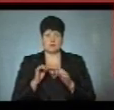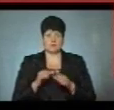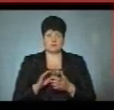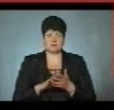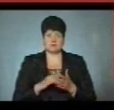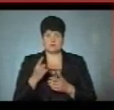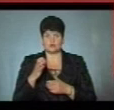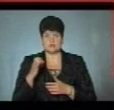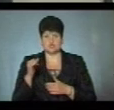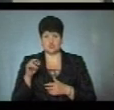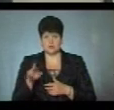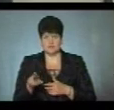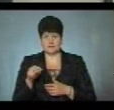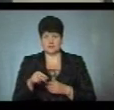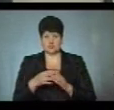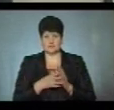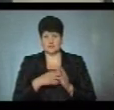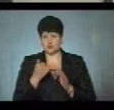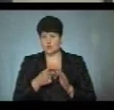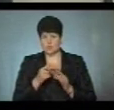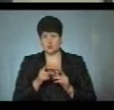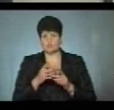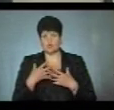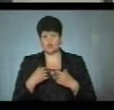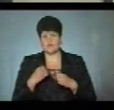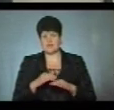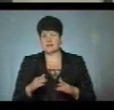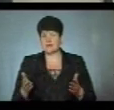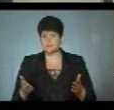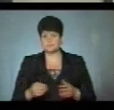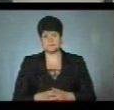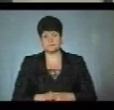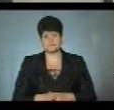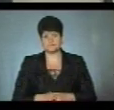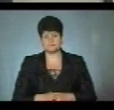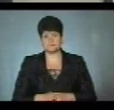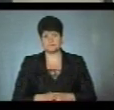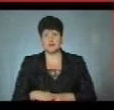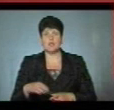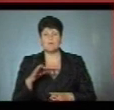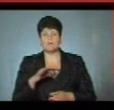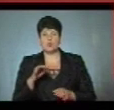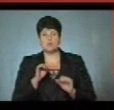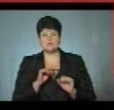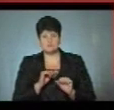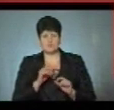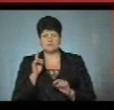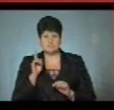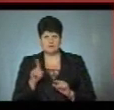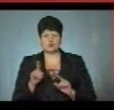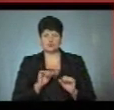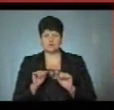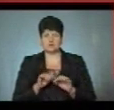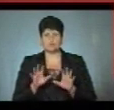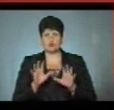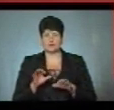заяву з 1 січня 2019 року, щоб оздоровлювати дітей. Зрозуміло. Власне, про безпеку. Знаємо, що розпорядженням голови